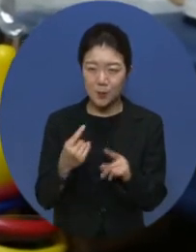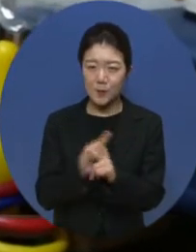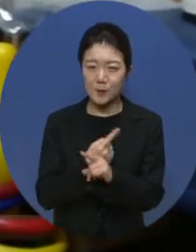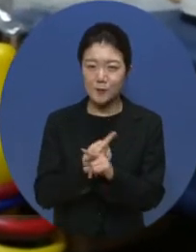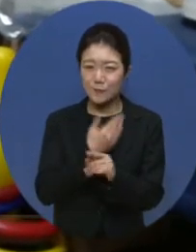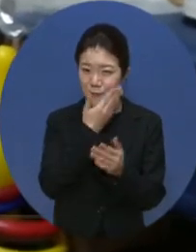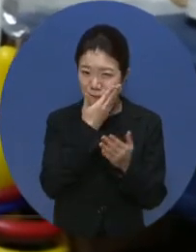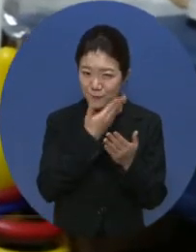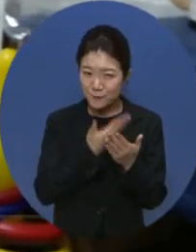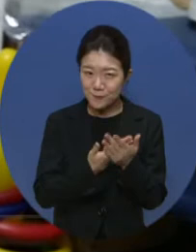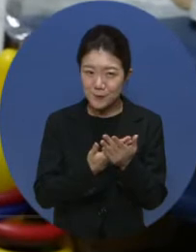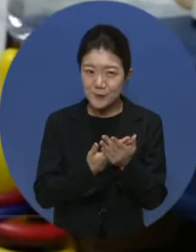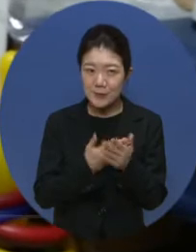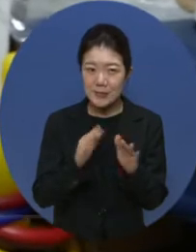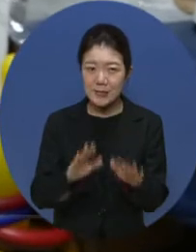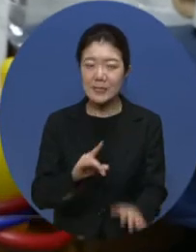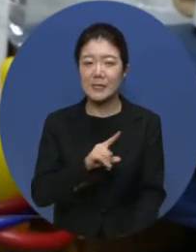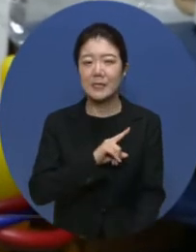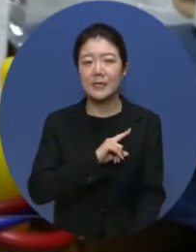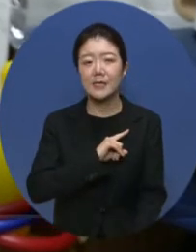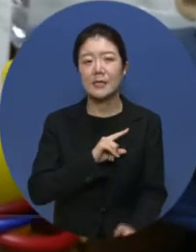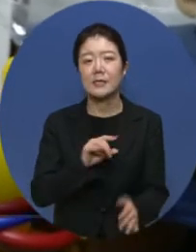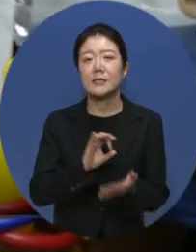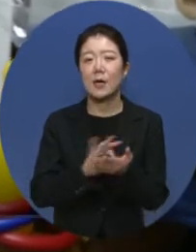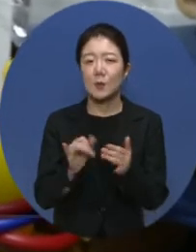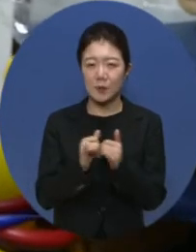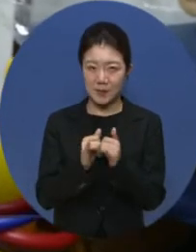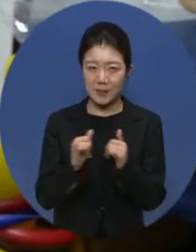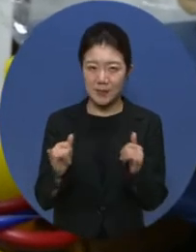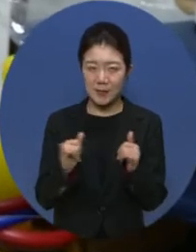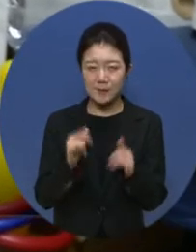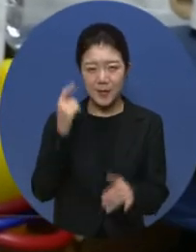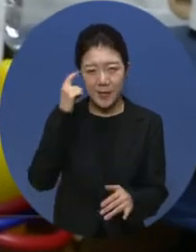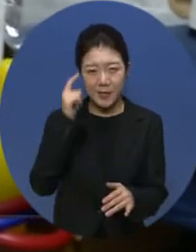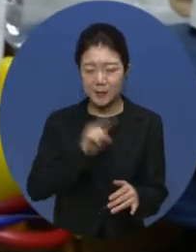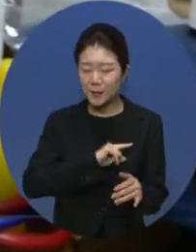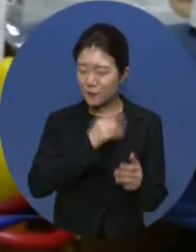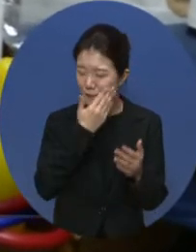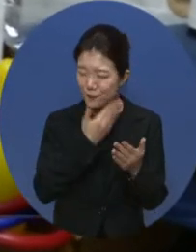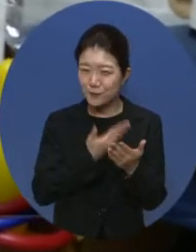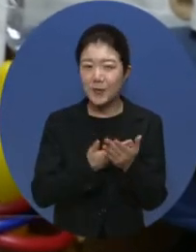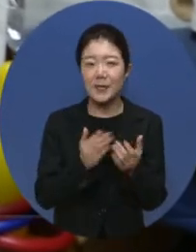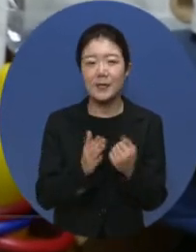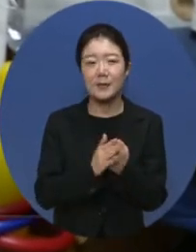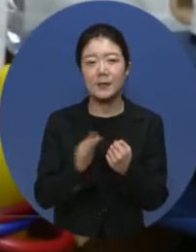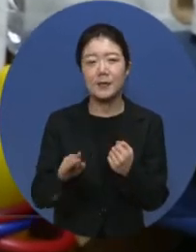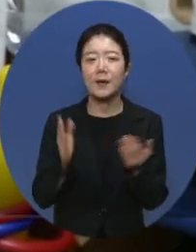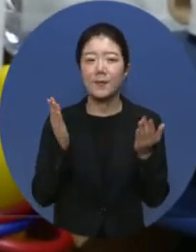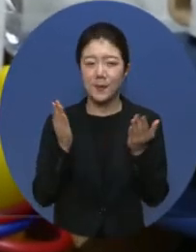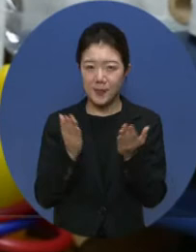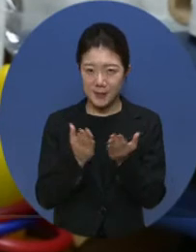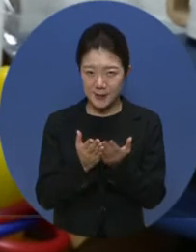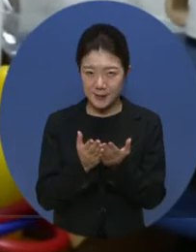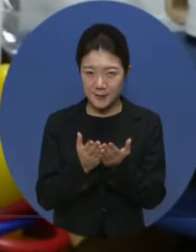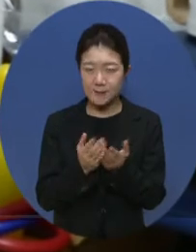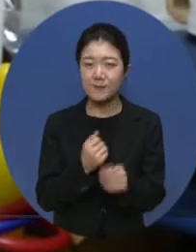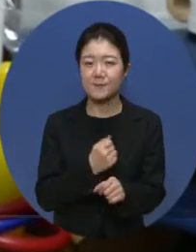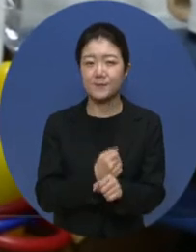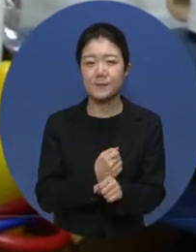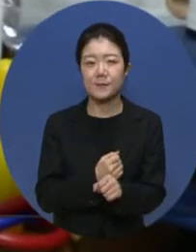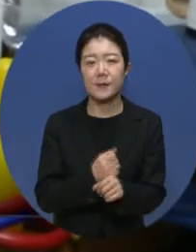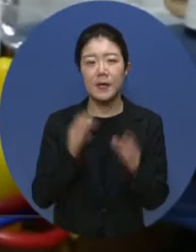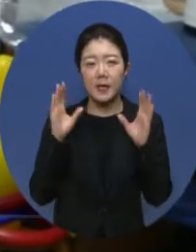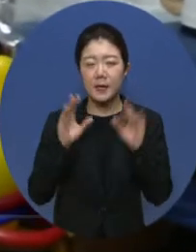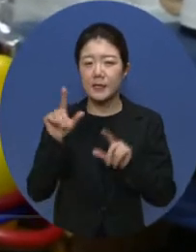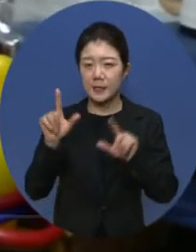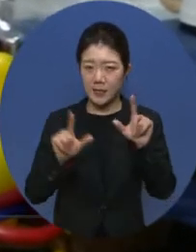게 중요하니까 실제로 제일 사용하시는 분의 의견이 제일 중요하기 때문에 그 의견에 맞춰서 하는 거고 그다음에